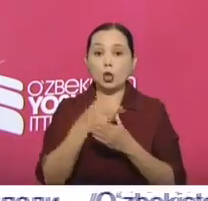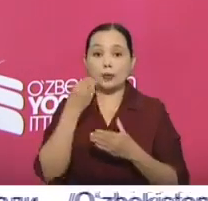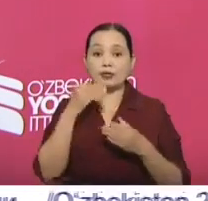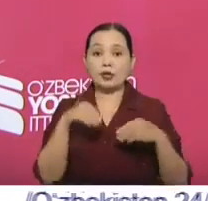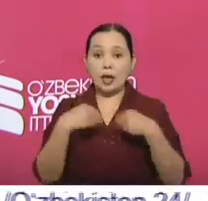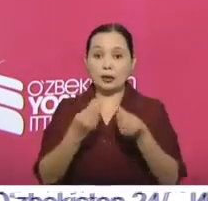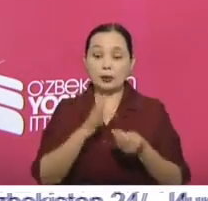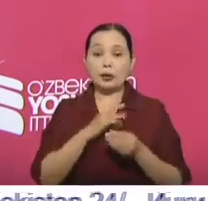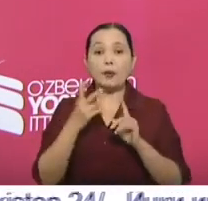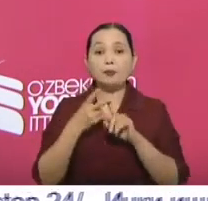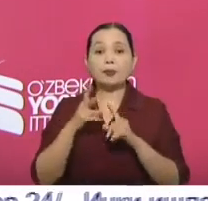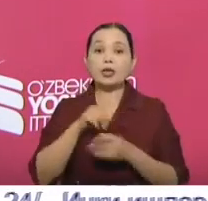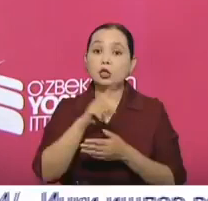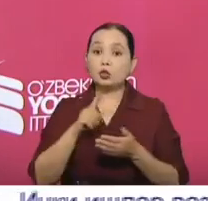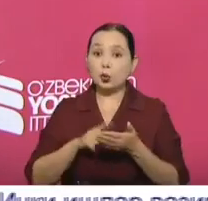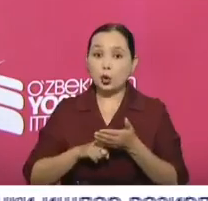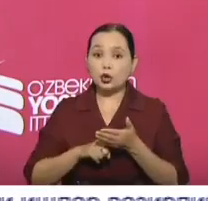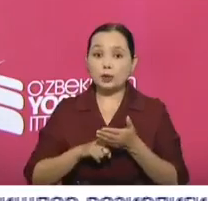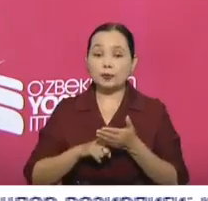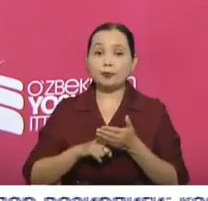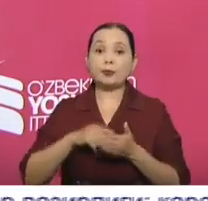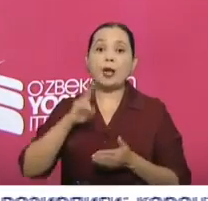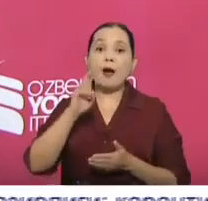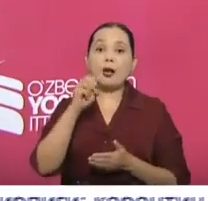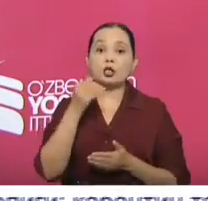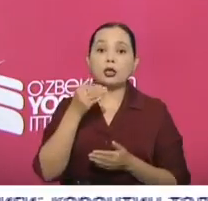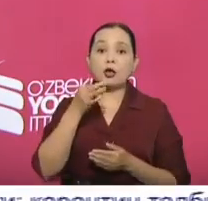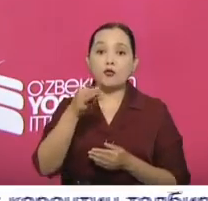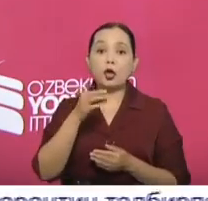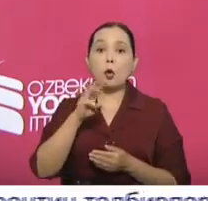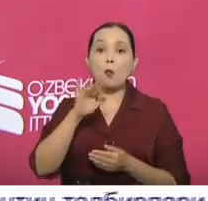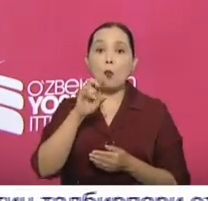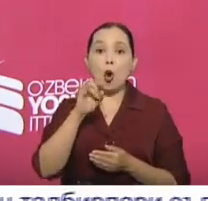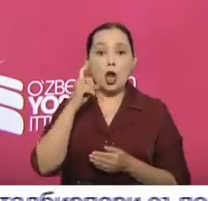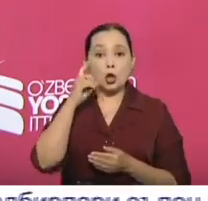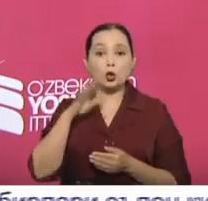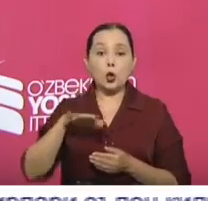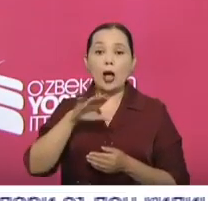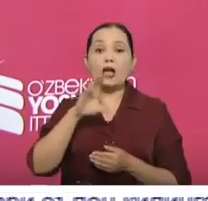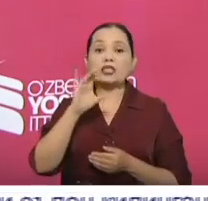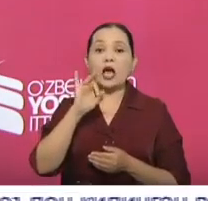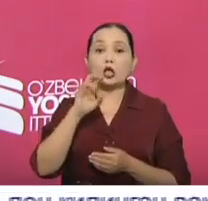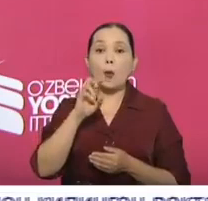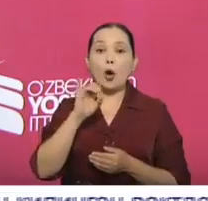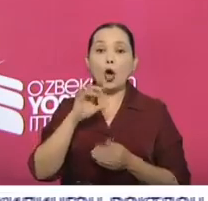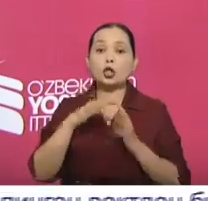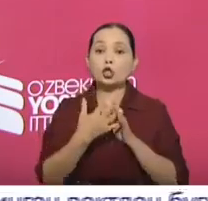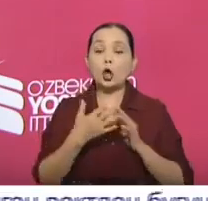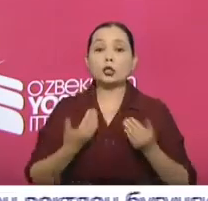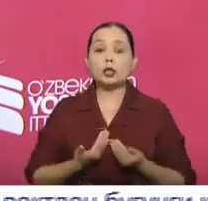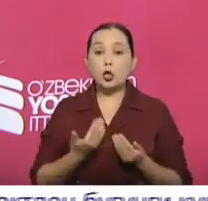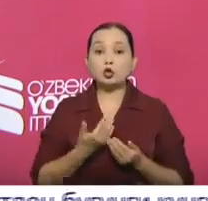etdi. Ikkinchi murojaatimiz: Qashqadaryo viloyati Muborak tumani Sardoba mahallasi Sardoba qishlog'ida